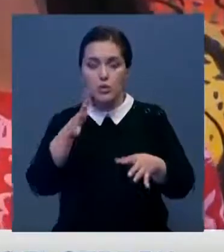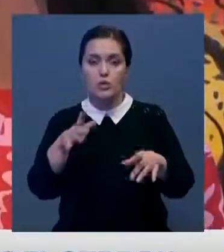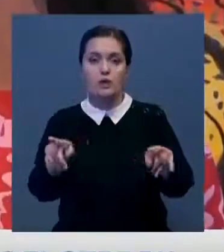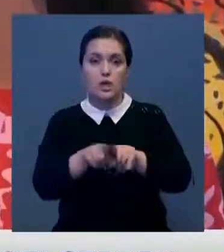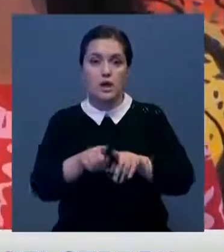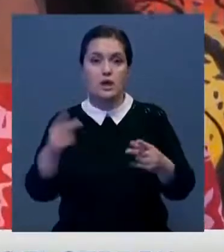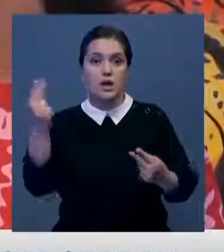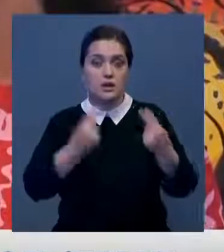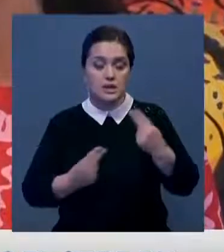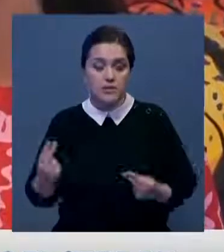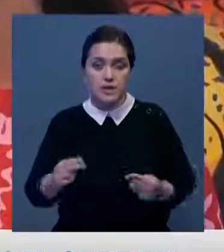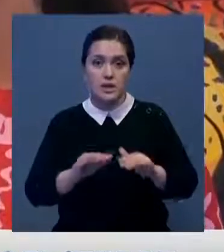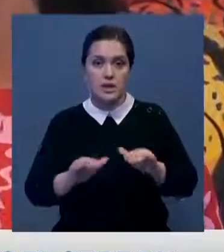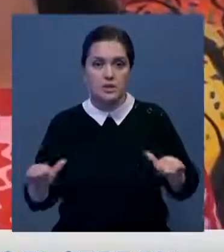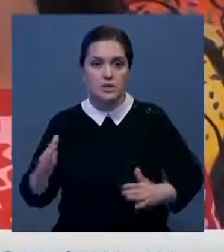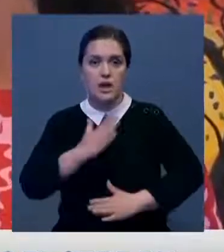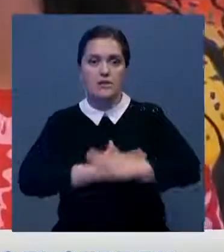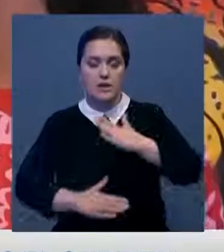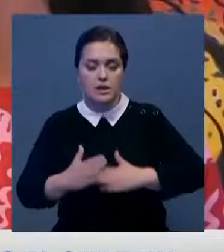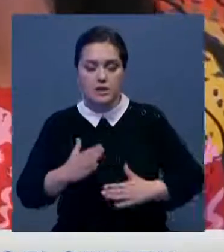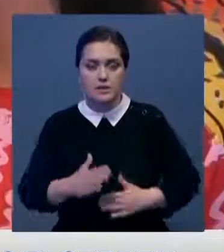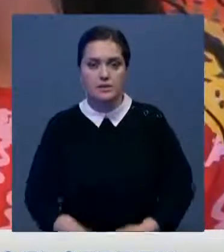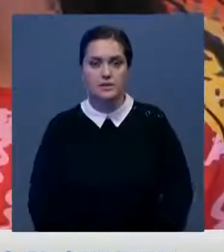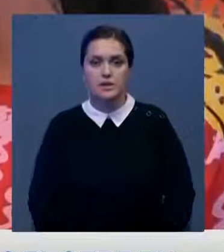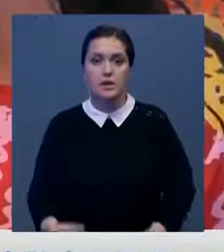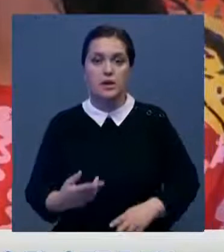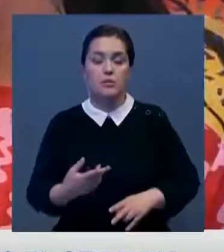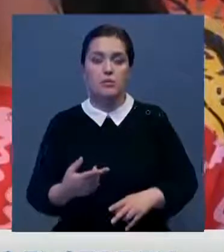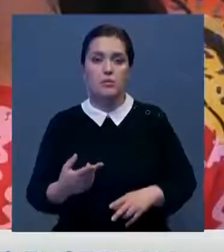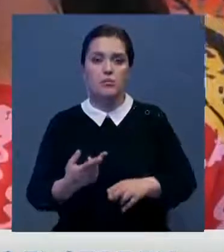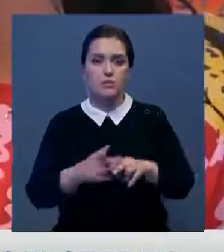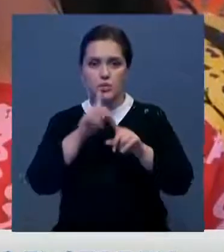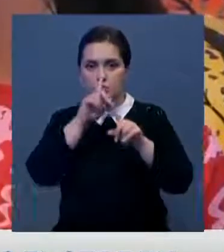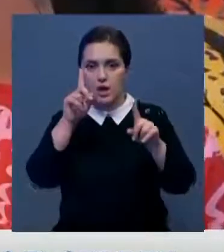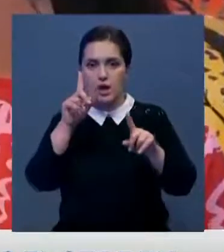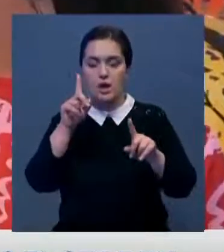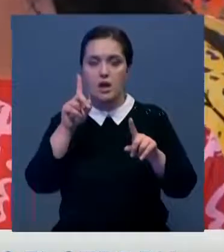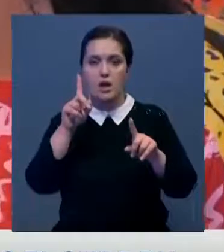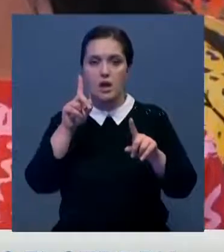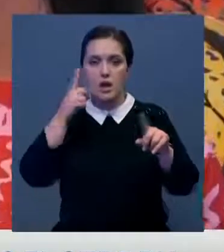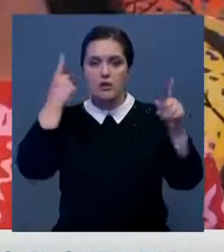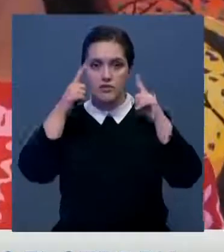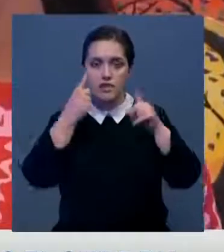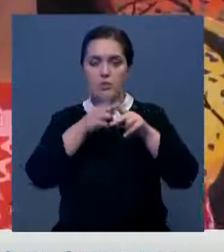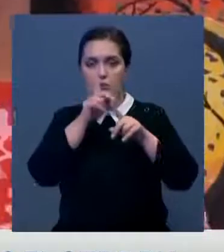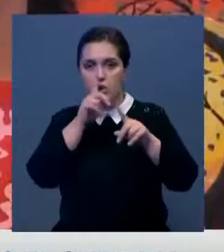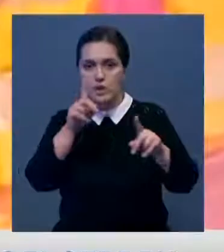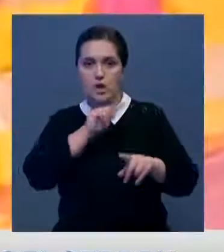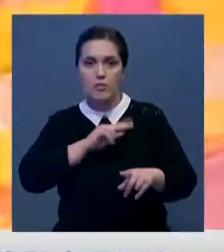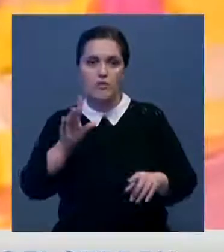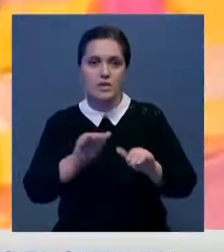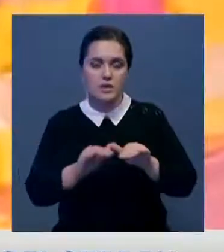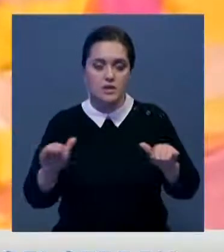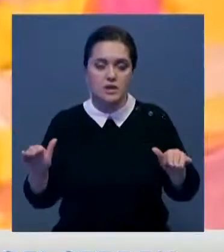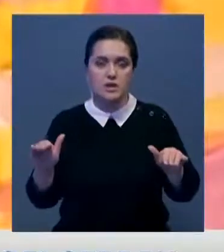рисовать, как дети с ограниченными возможностями. Поэтому это уникальное творчество, уникальные работы, все дети